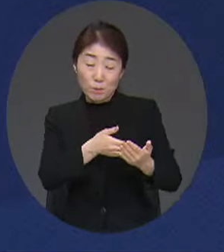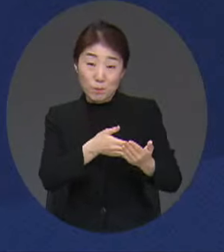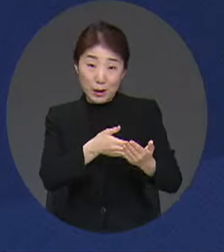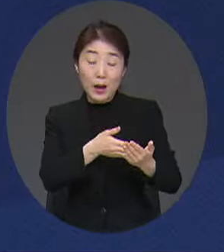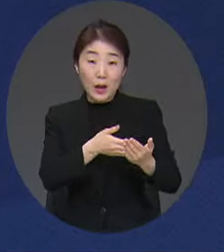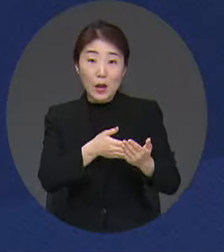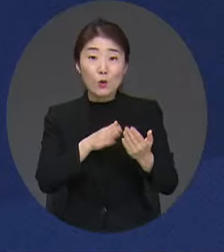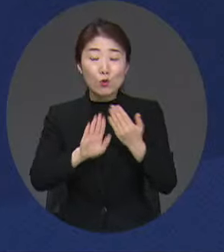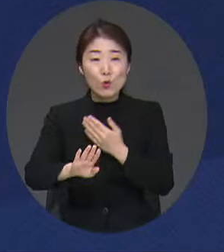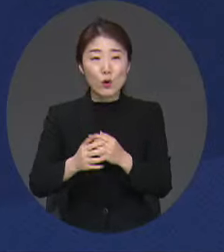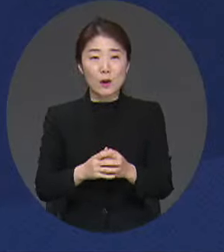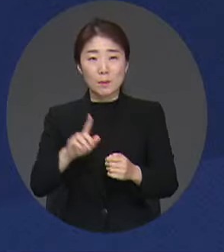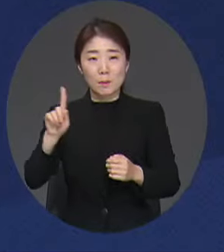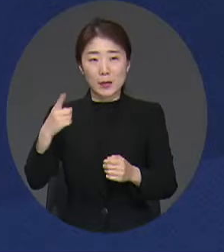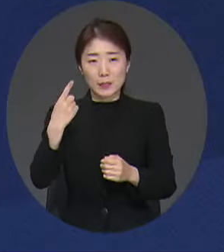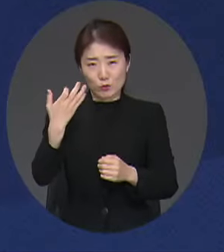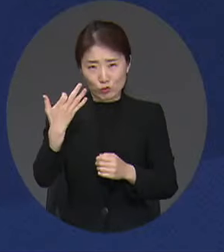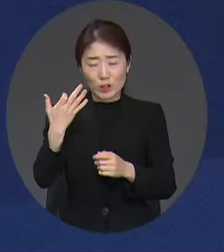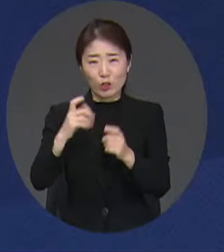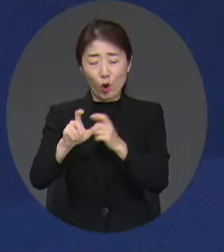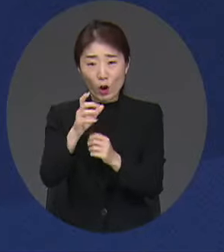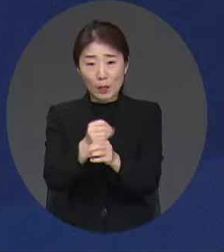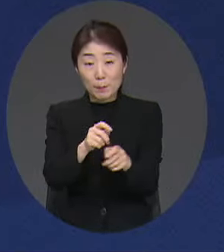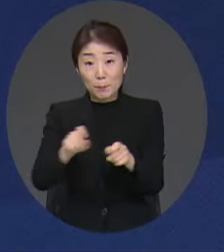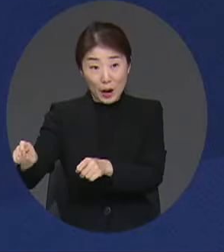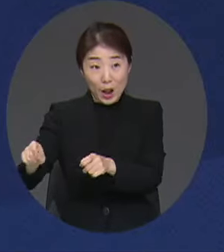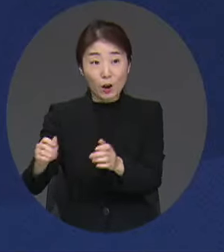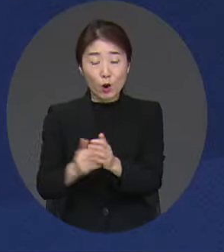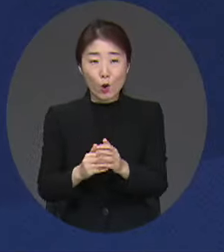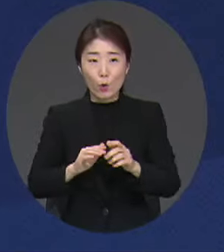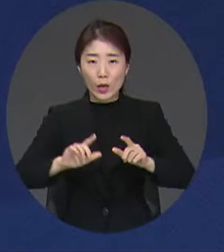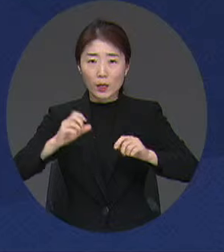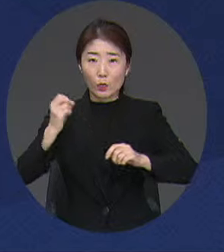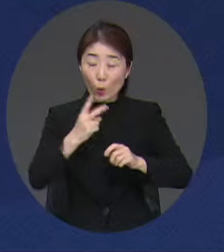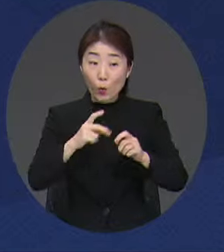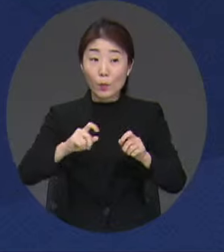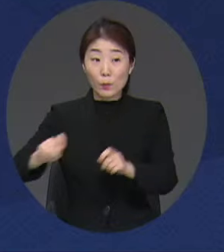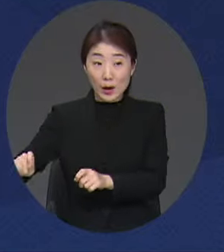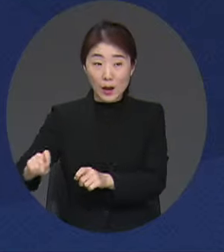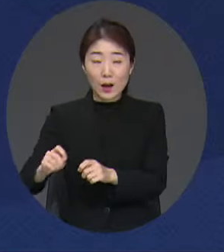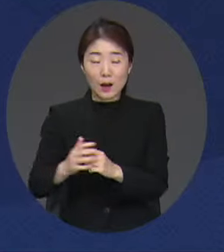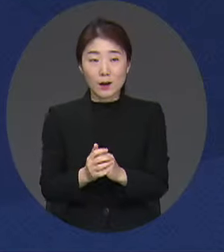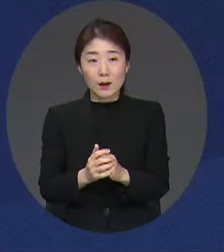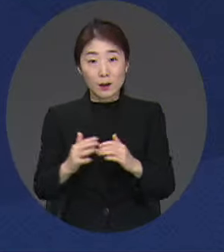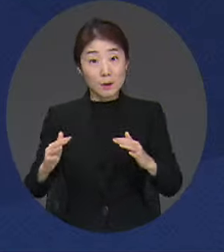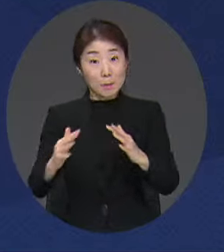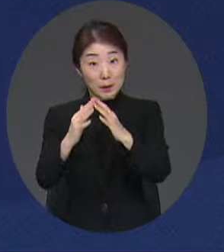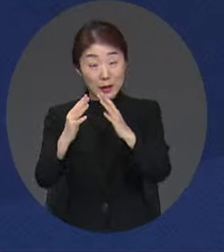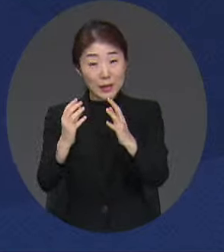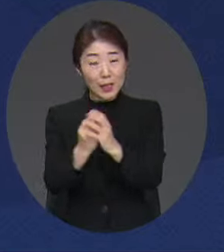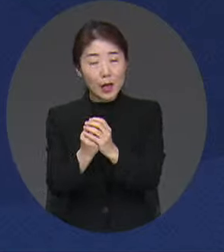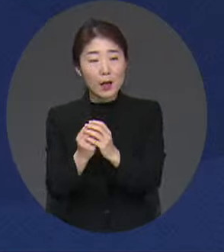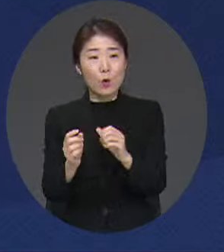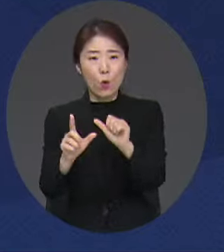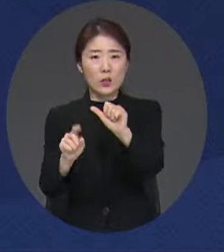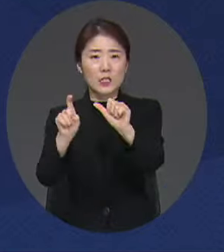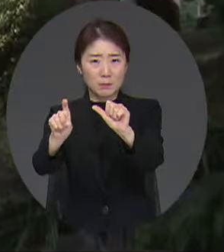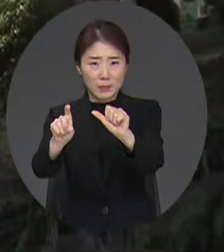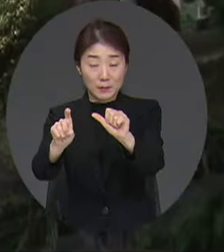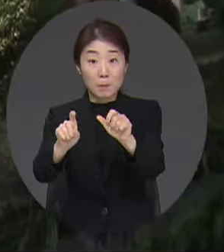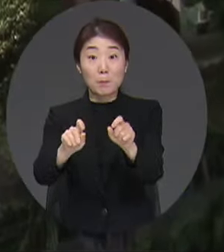119일 공사 기간이 연장됐고 올해 초 한 차례 더 연장하며 공일이 다음달 10일로